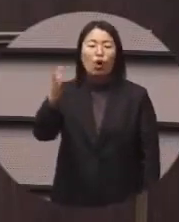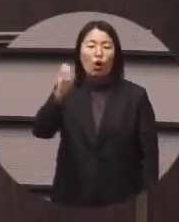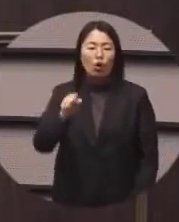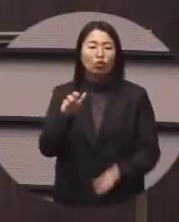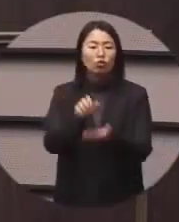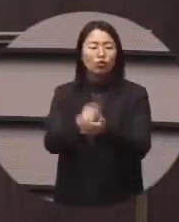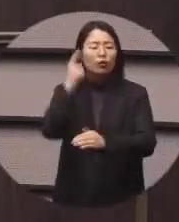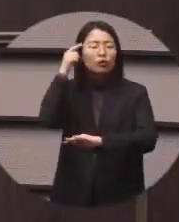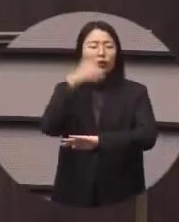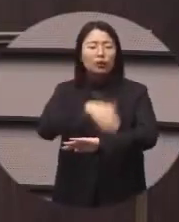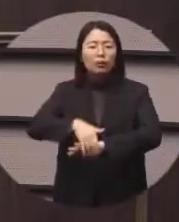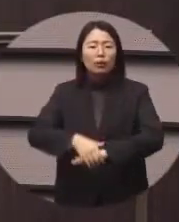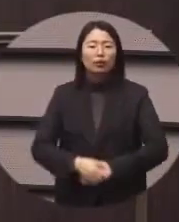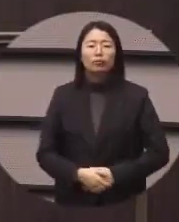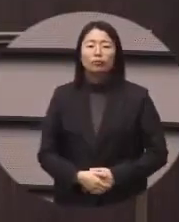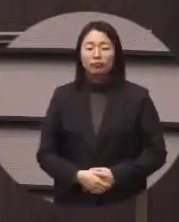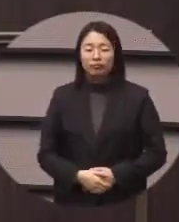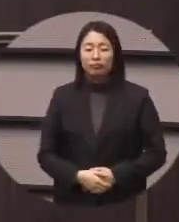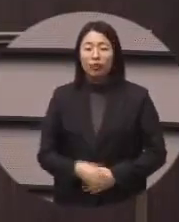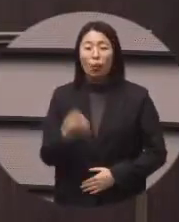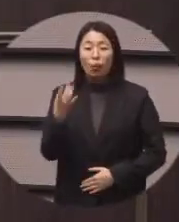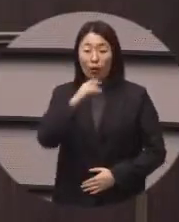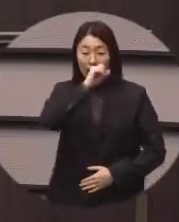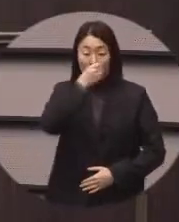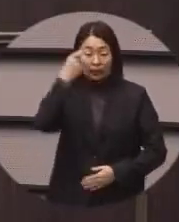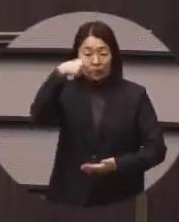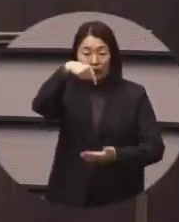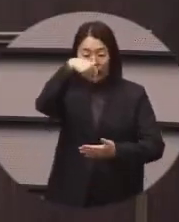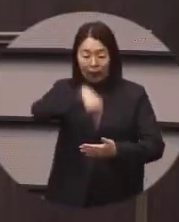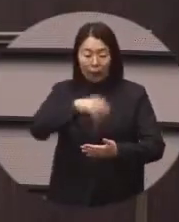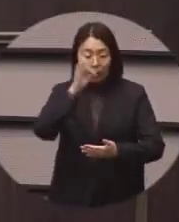예정입니다. 근본 예산안에는